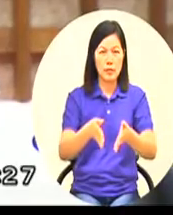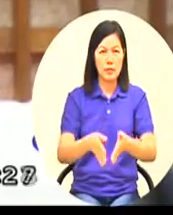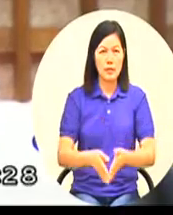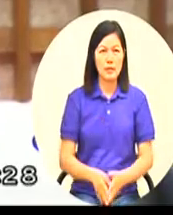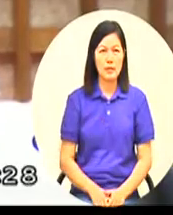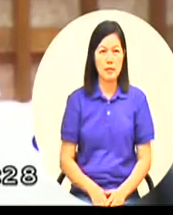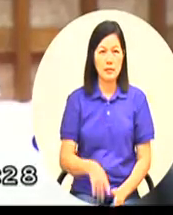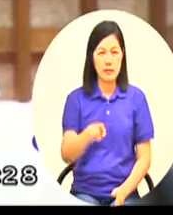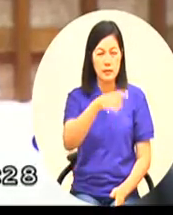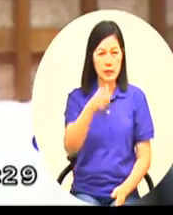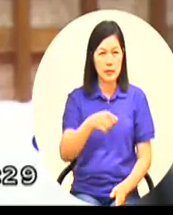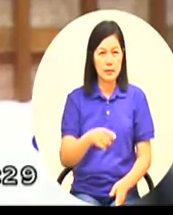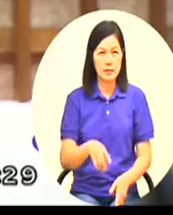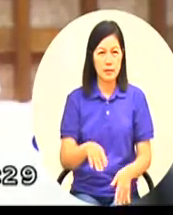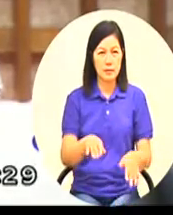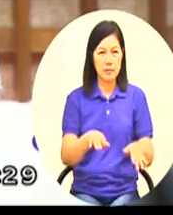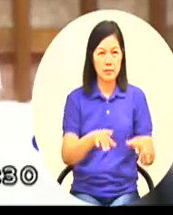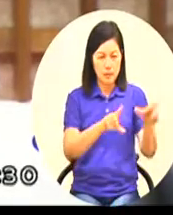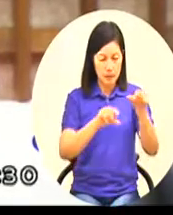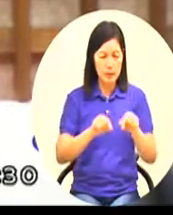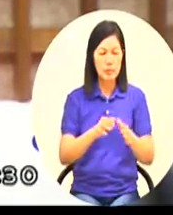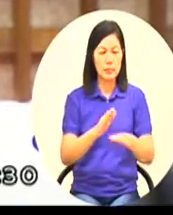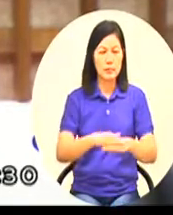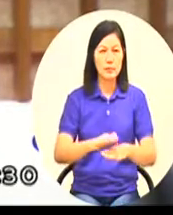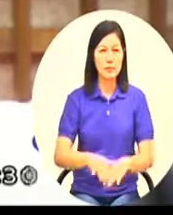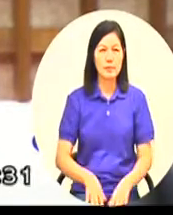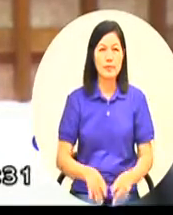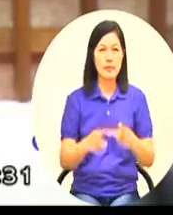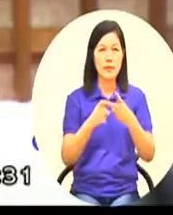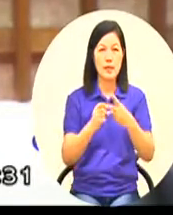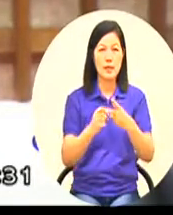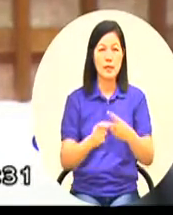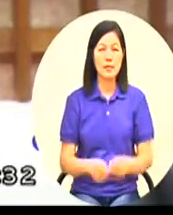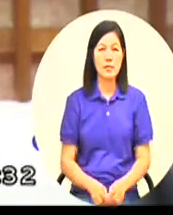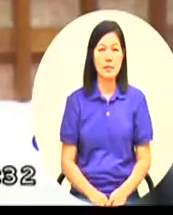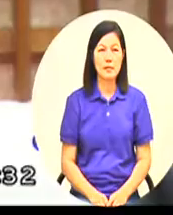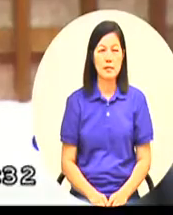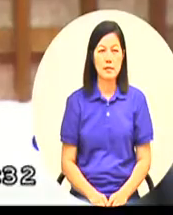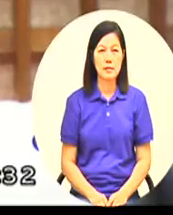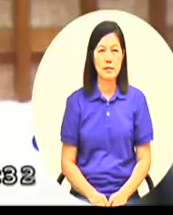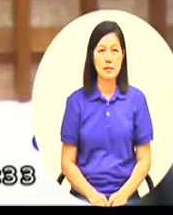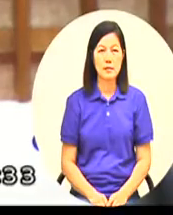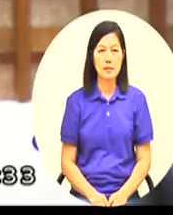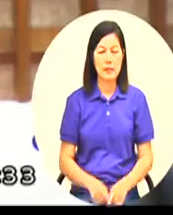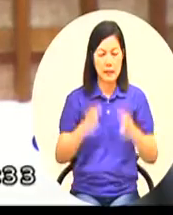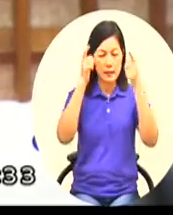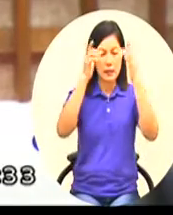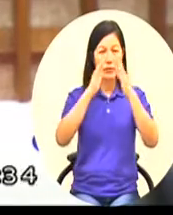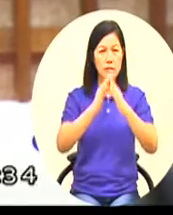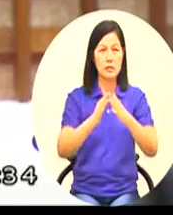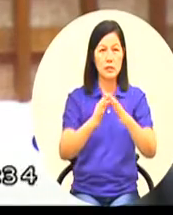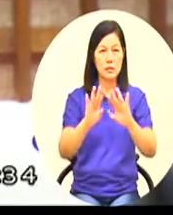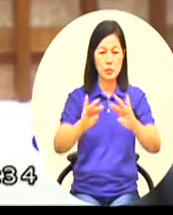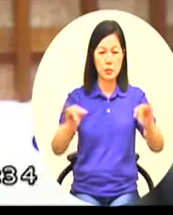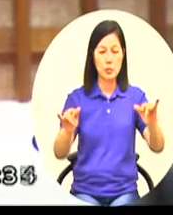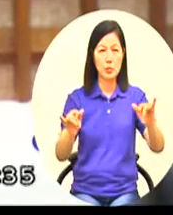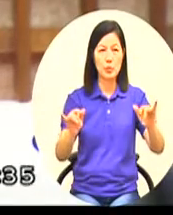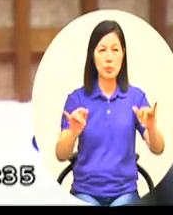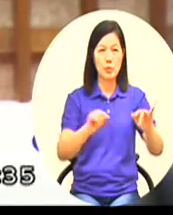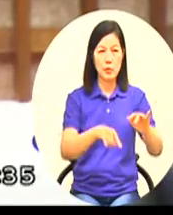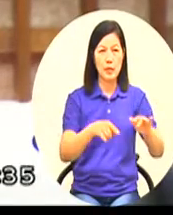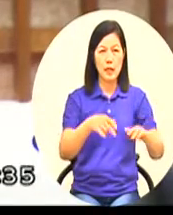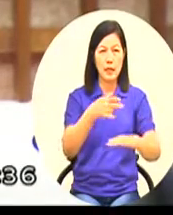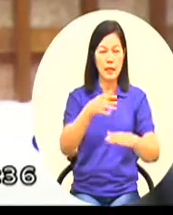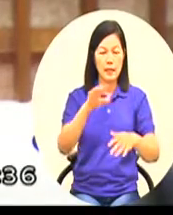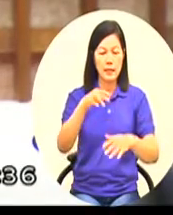点。第二点，刚刚看到你讲的所谓我们高雄市土壤地下的及地下